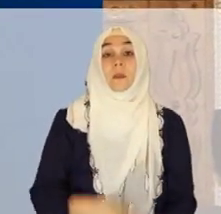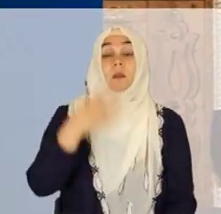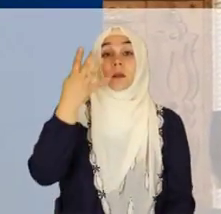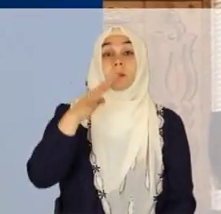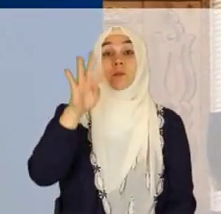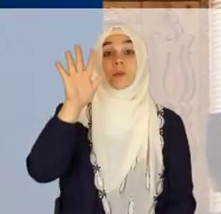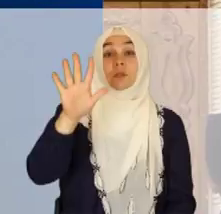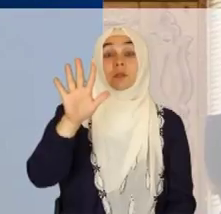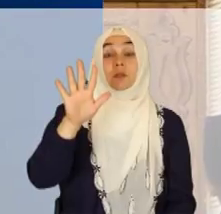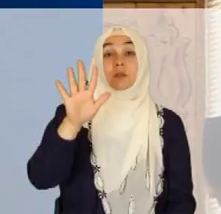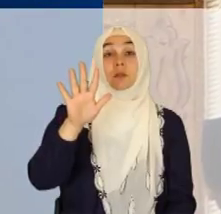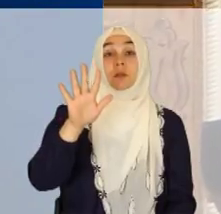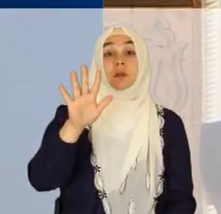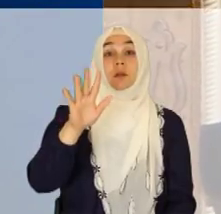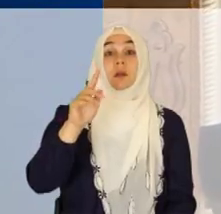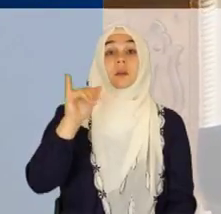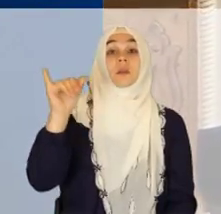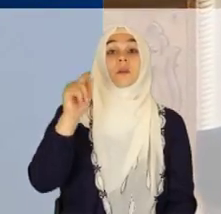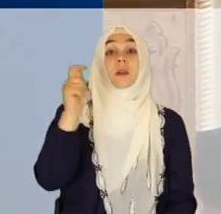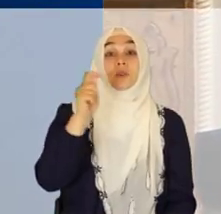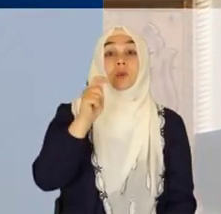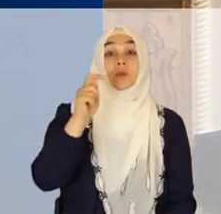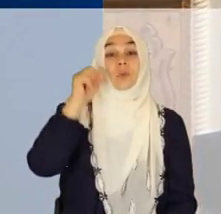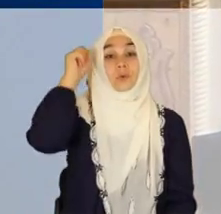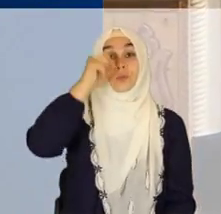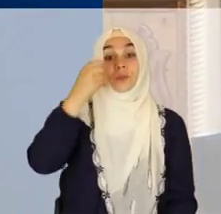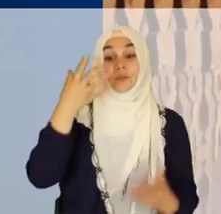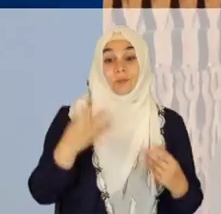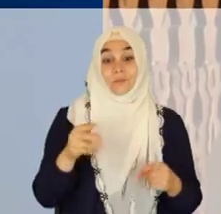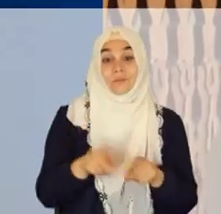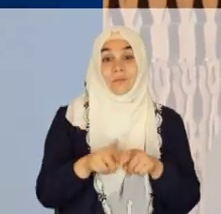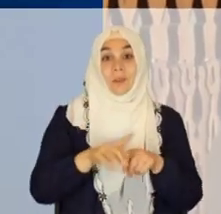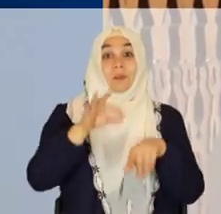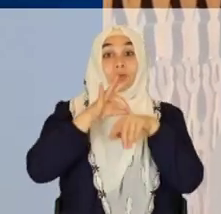45 tasi yakshanba kuni O'zbekiston tutgan kuni tutdi.